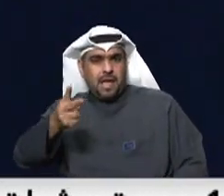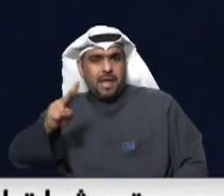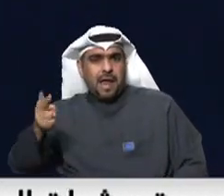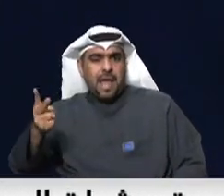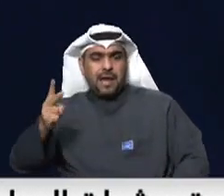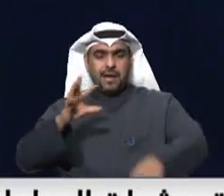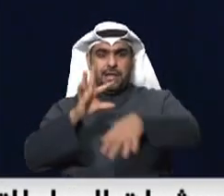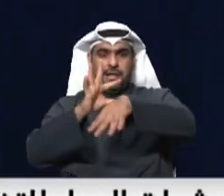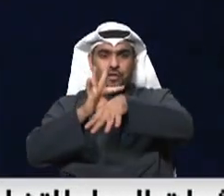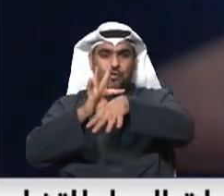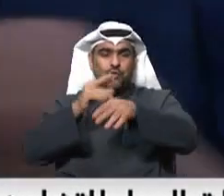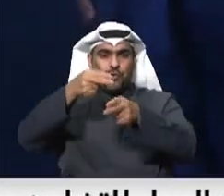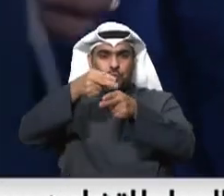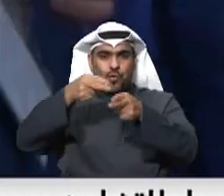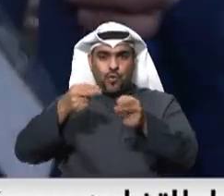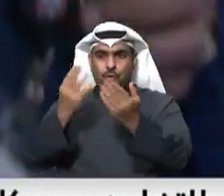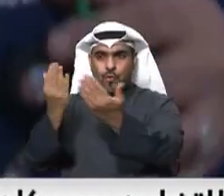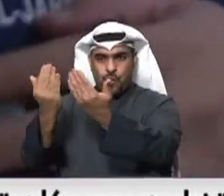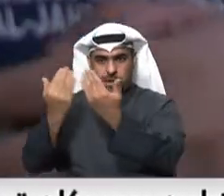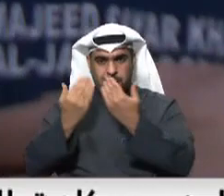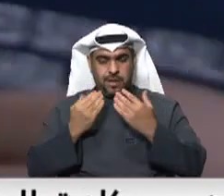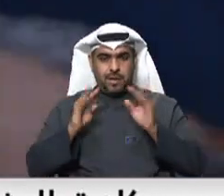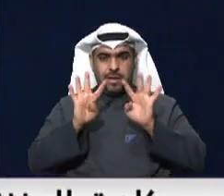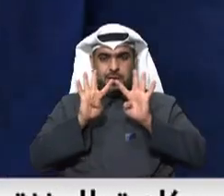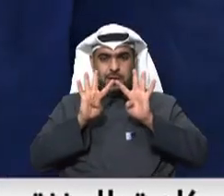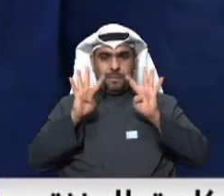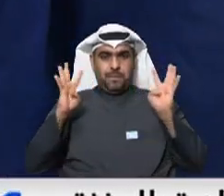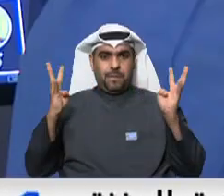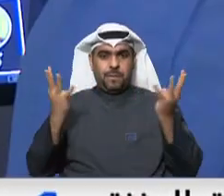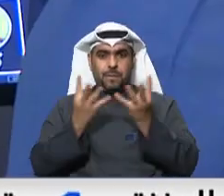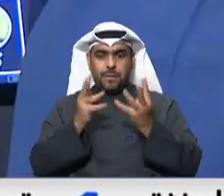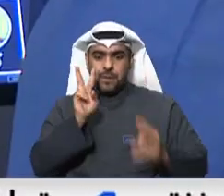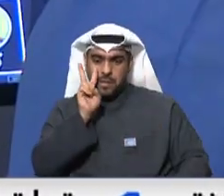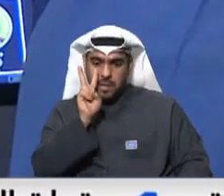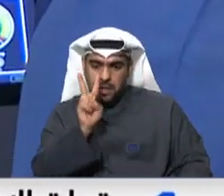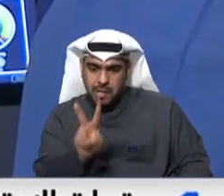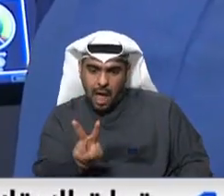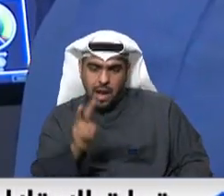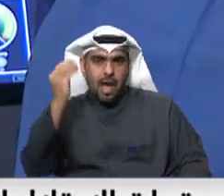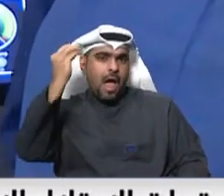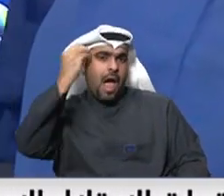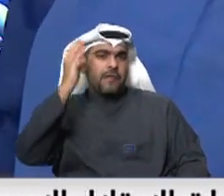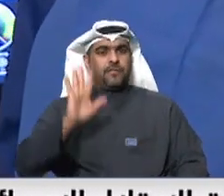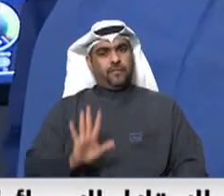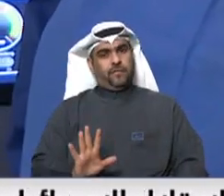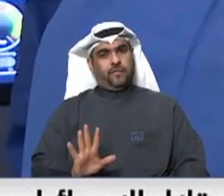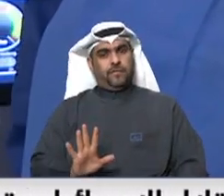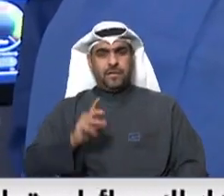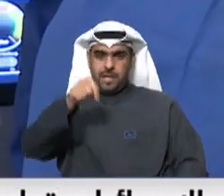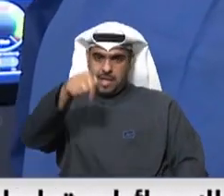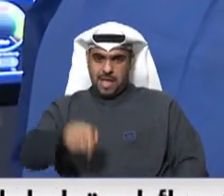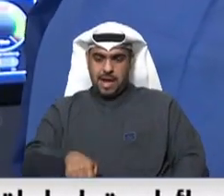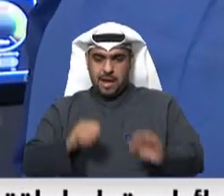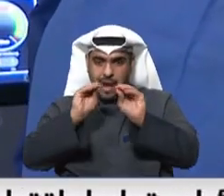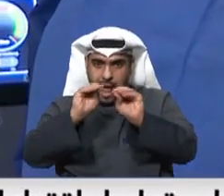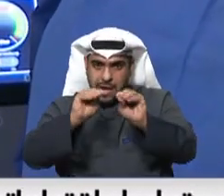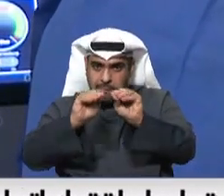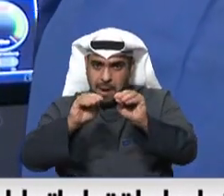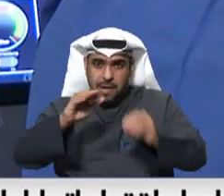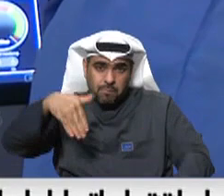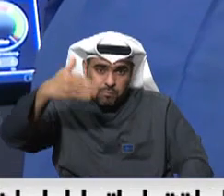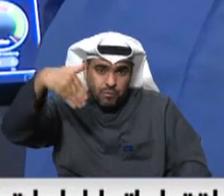حيث يتماشى مع احتياجات المرضى هذا المشروع الضخم ركيزه اساسيه في بناء انظمه الرعايه